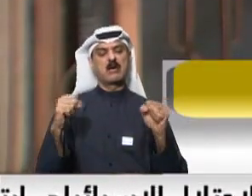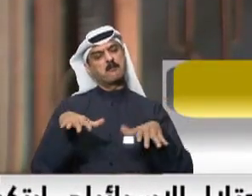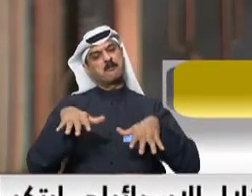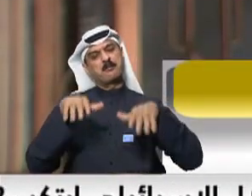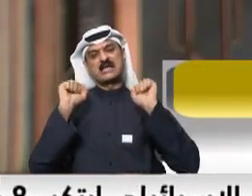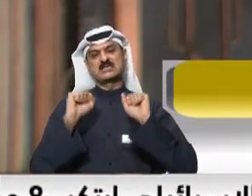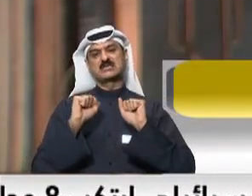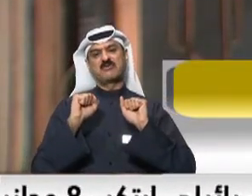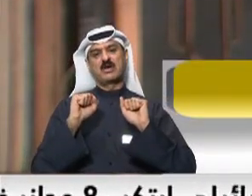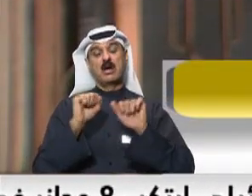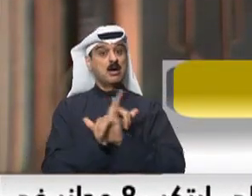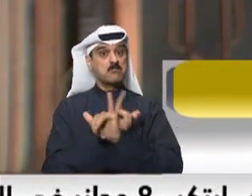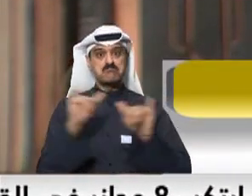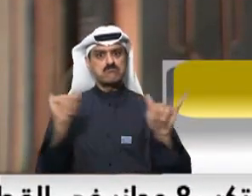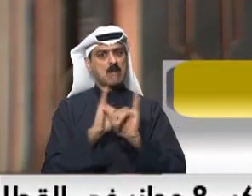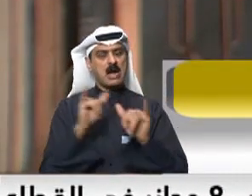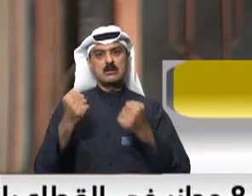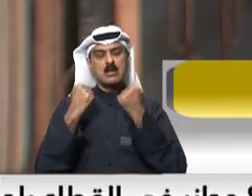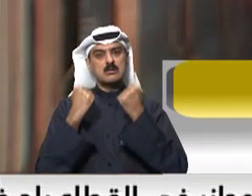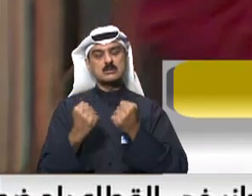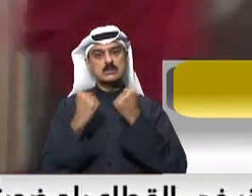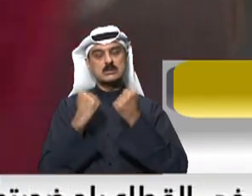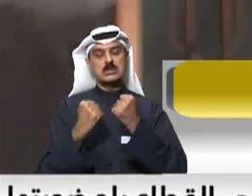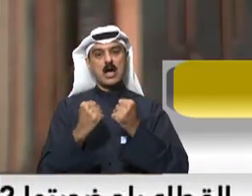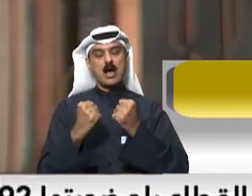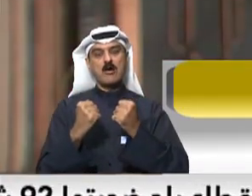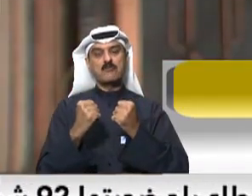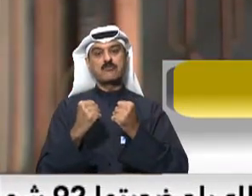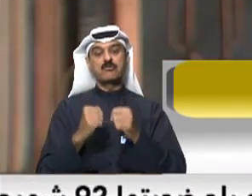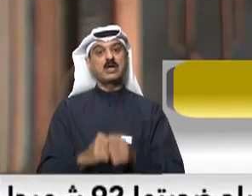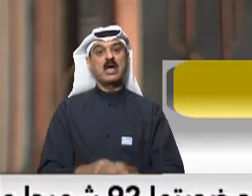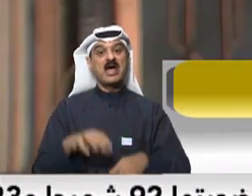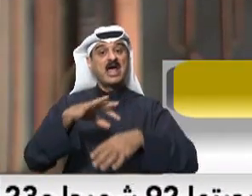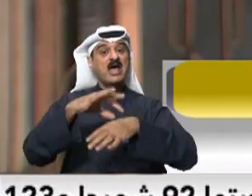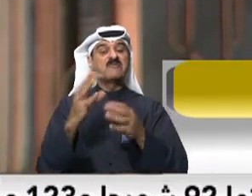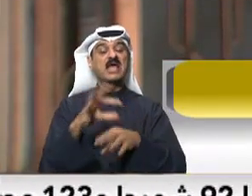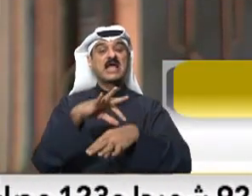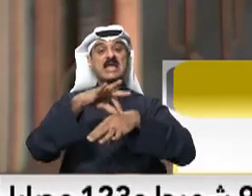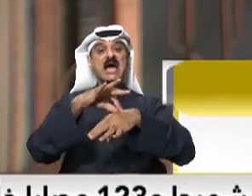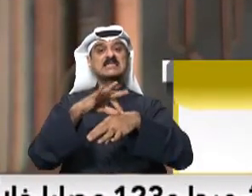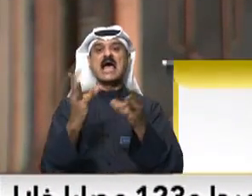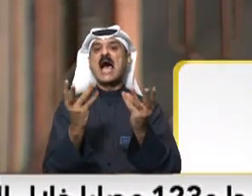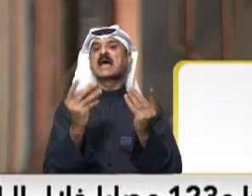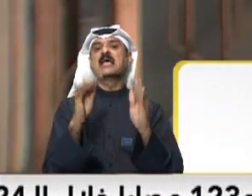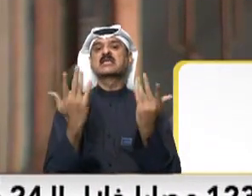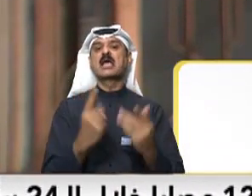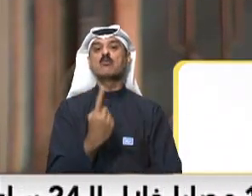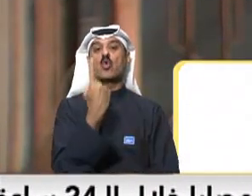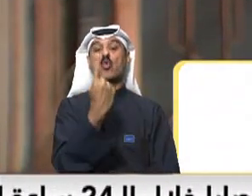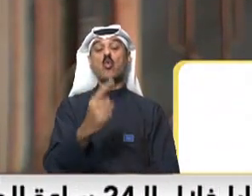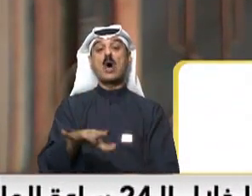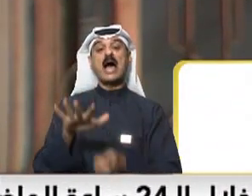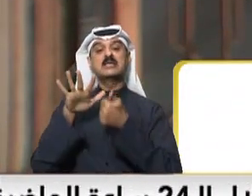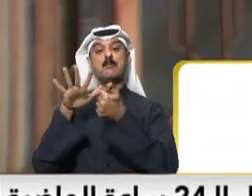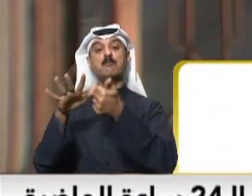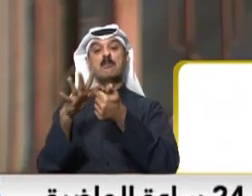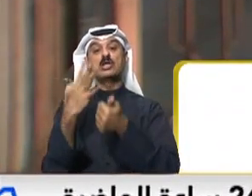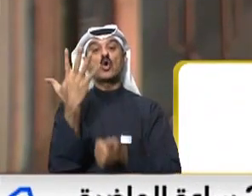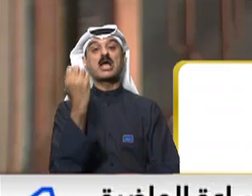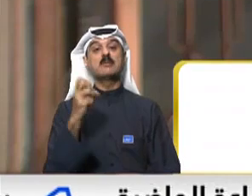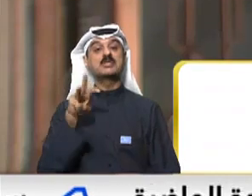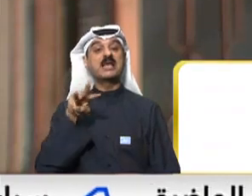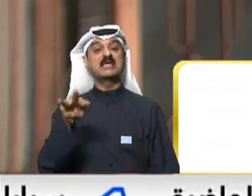لا تستطيع تقديم الخدمات الصحية لأكثر من 1,500,000 نسمة يعيشون في منطقة خان يونس ومنطقة